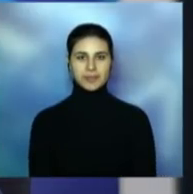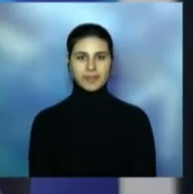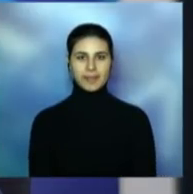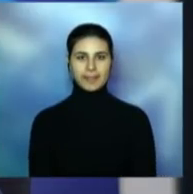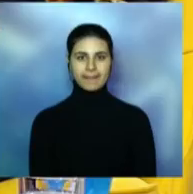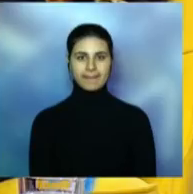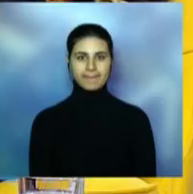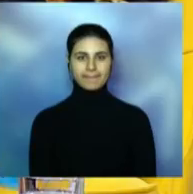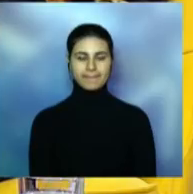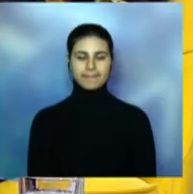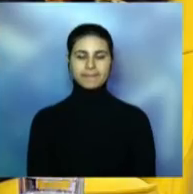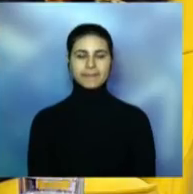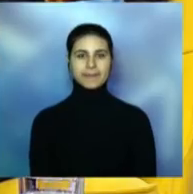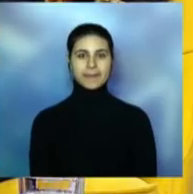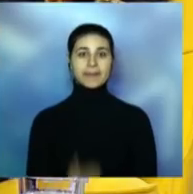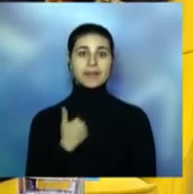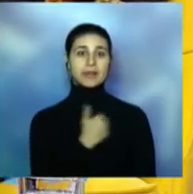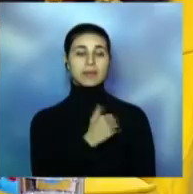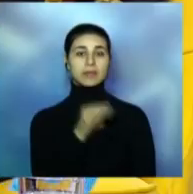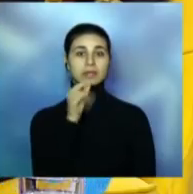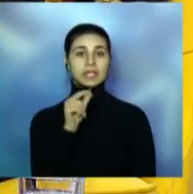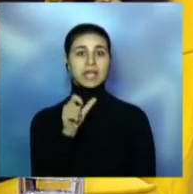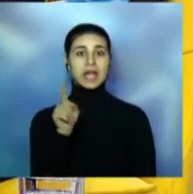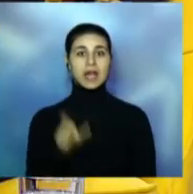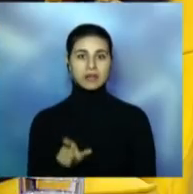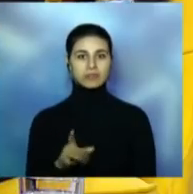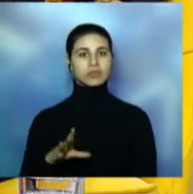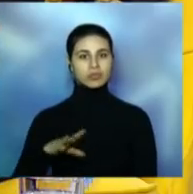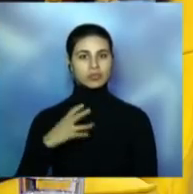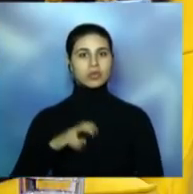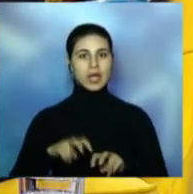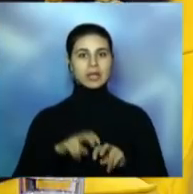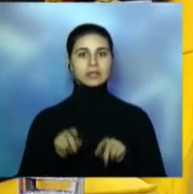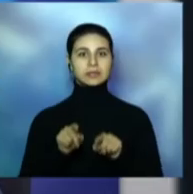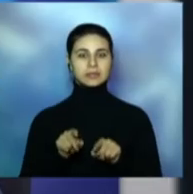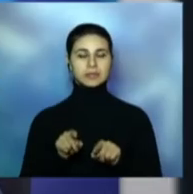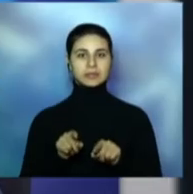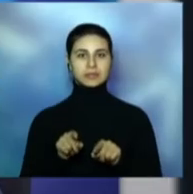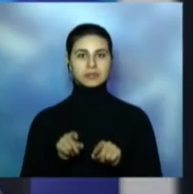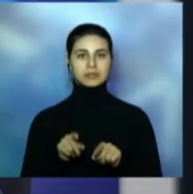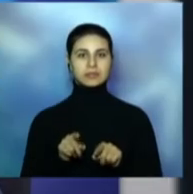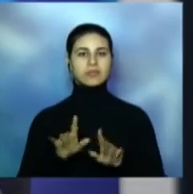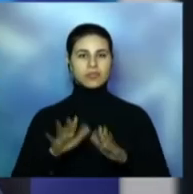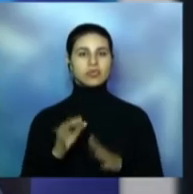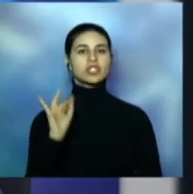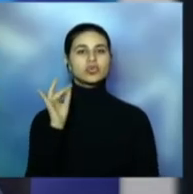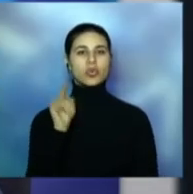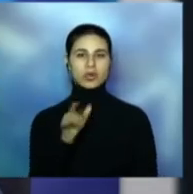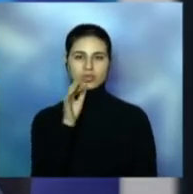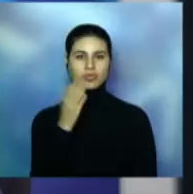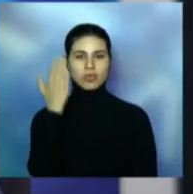უნდა მაყურებელს შევახსენო, რომ თე არის ჩვენი კოლეგა, რომელსაც უსიამოვნო ისტორიის